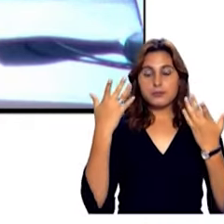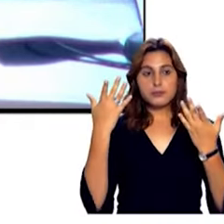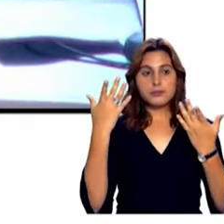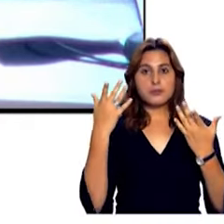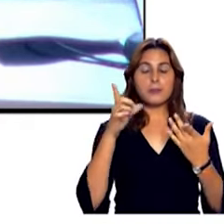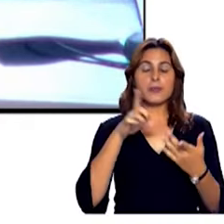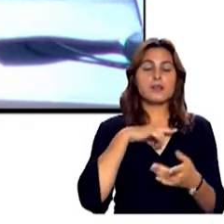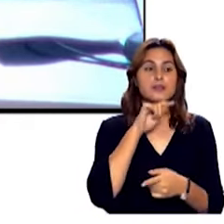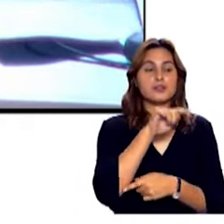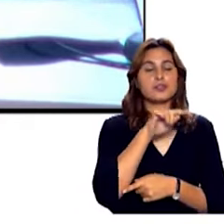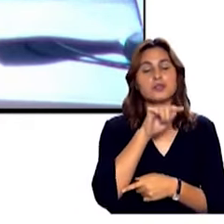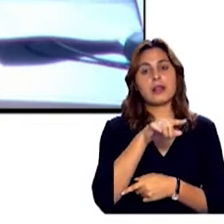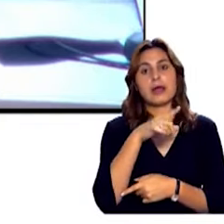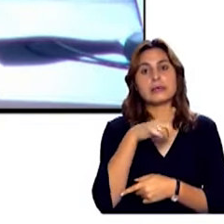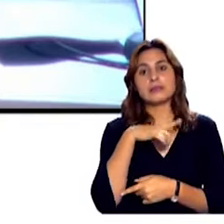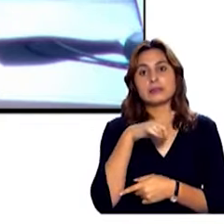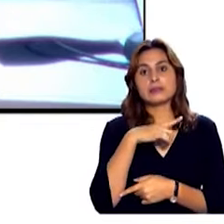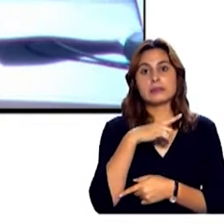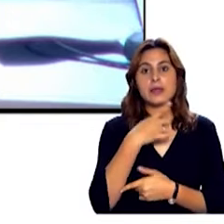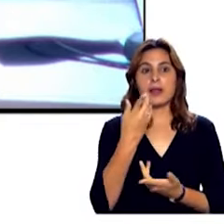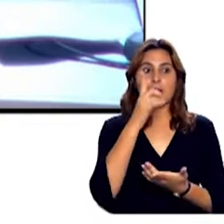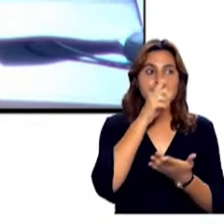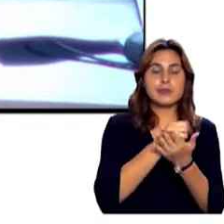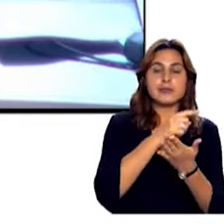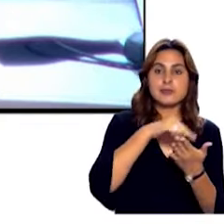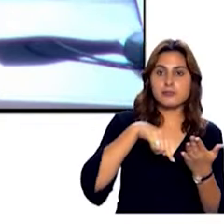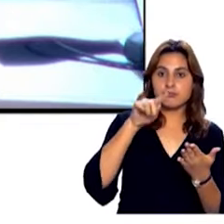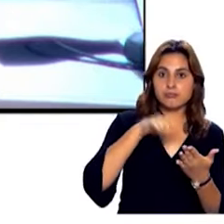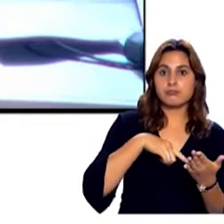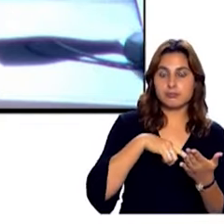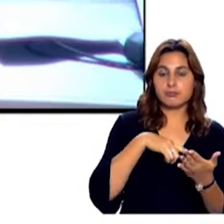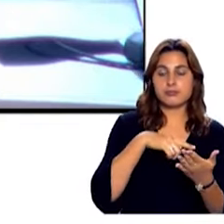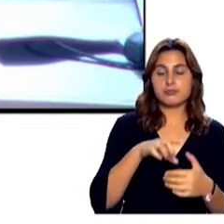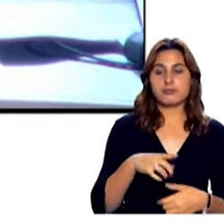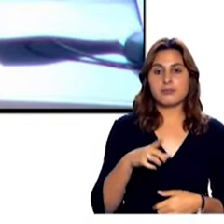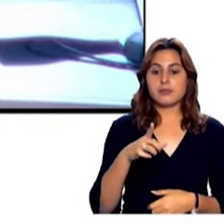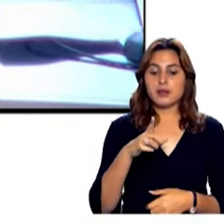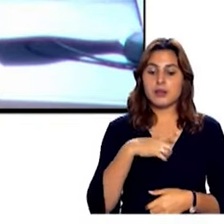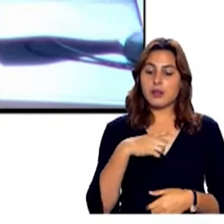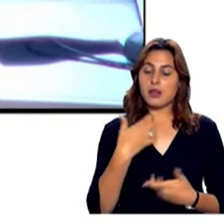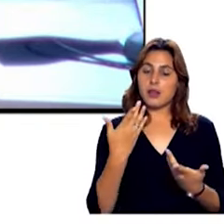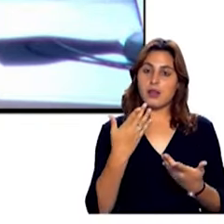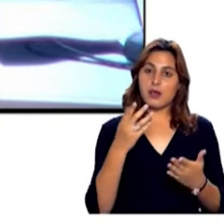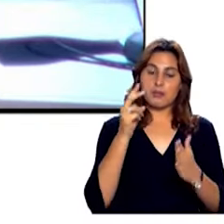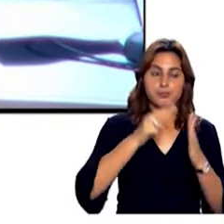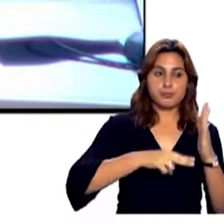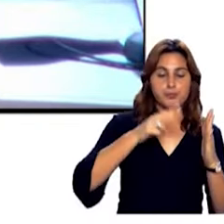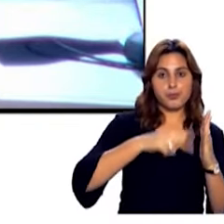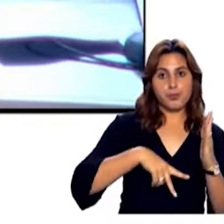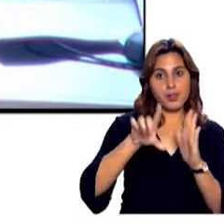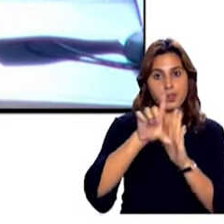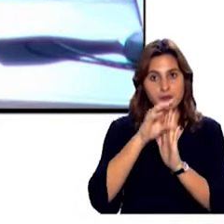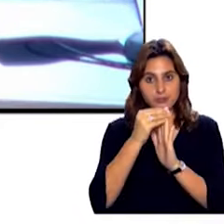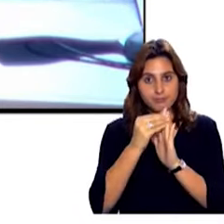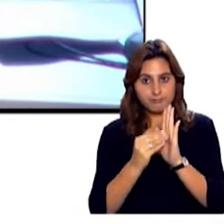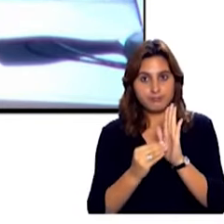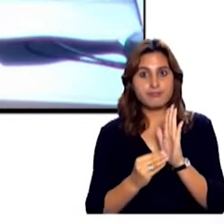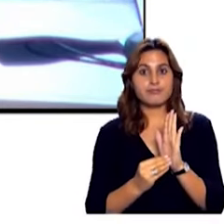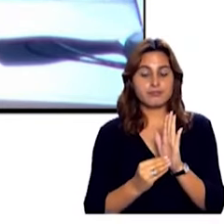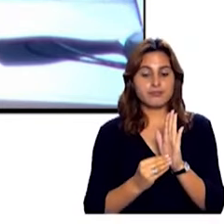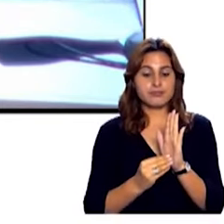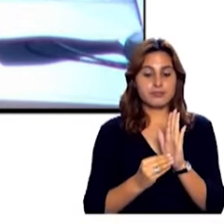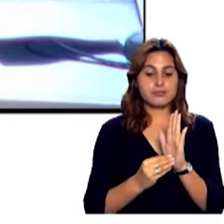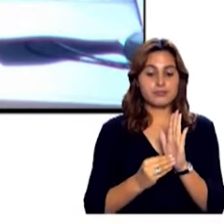unifié TRS rapidement c'est Sans doute ce qui a séduit nos voisins italiens Il se trouve que